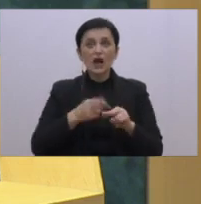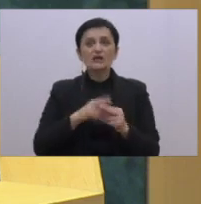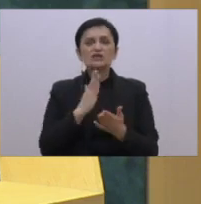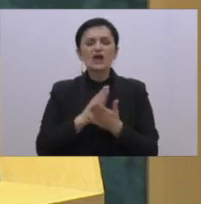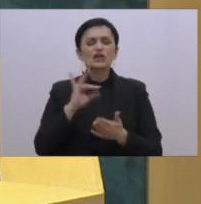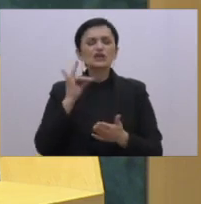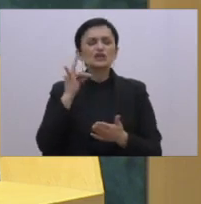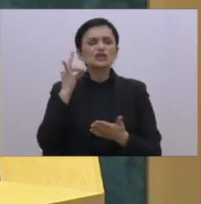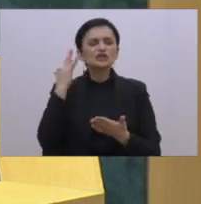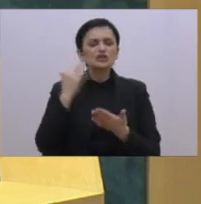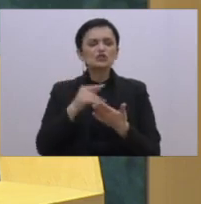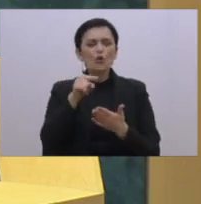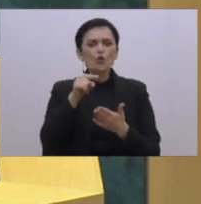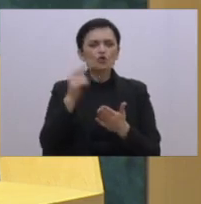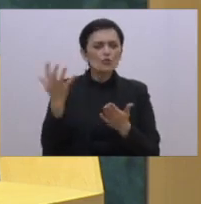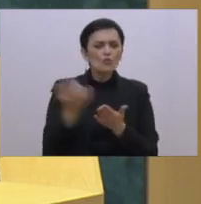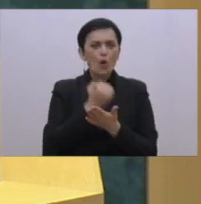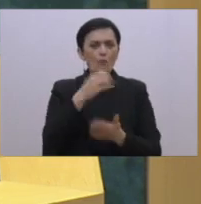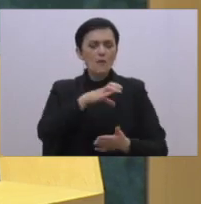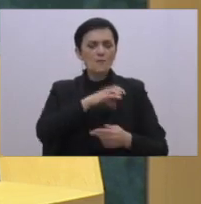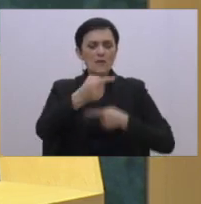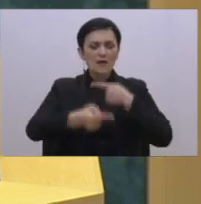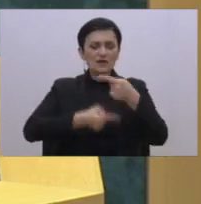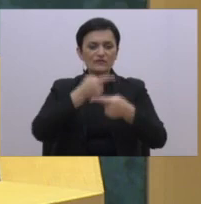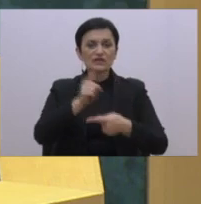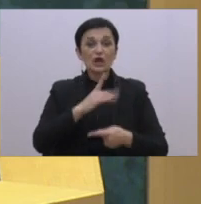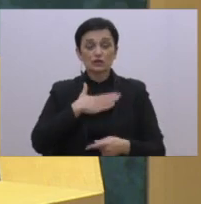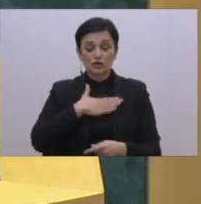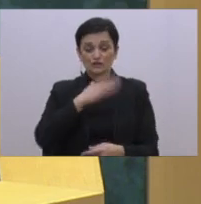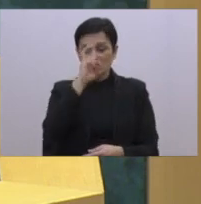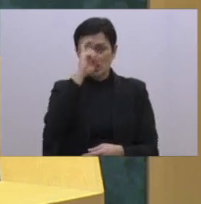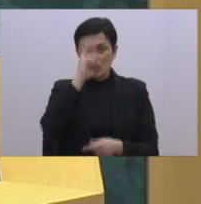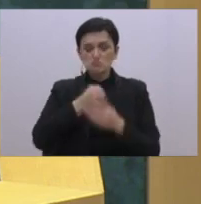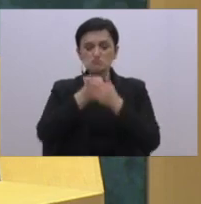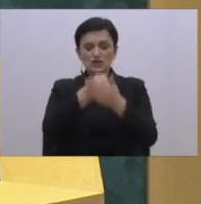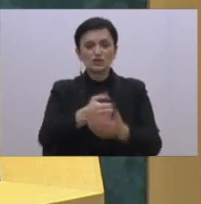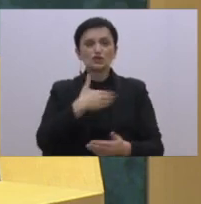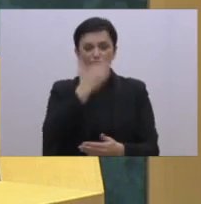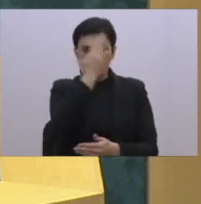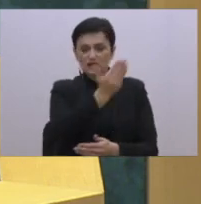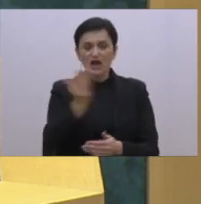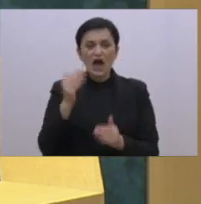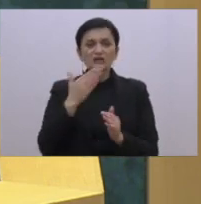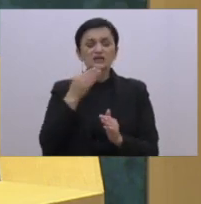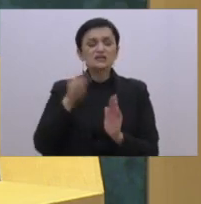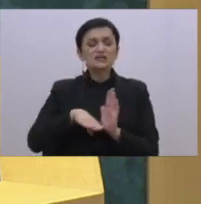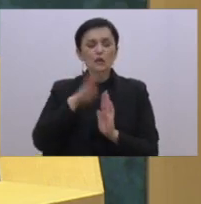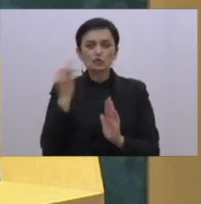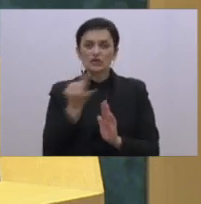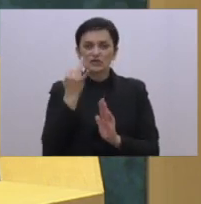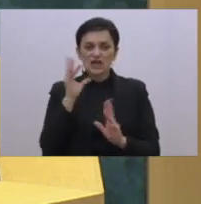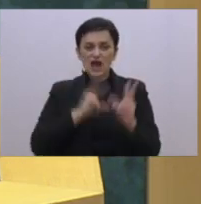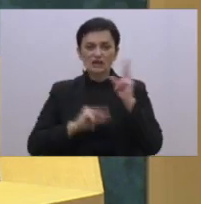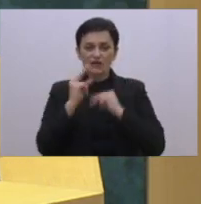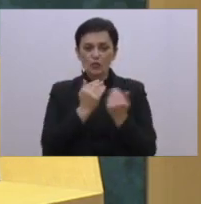ის ისტორიული მონაპოვარი და მემკვიდრეობა, რასაც ჩვენმა ხელისუფლებამ მიაღწია ჩვენი ხალხის საუკეთესო ინტერესების